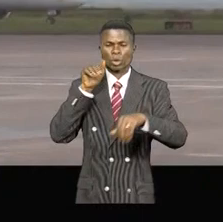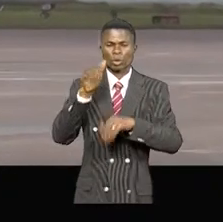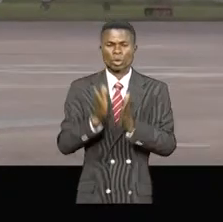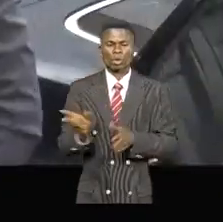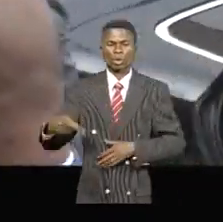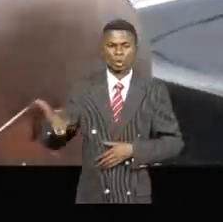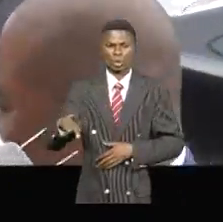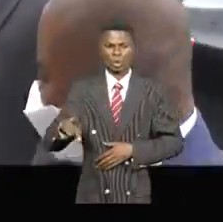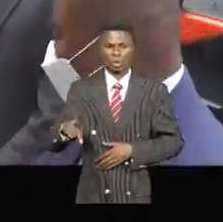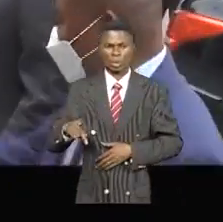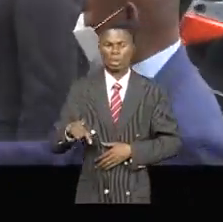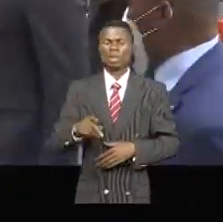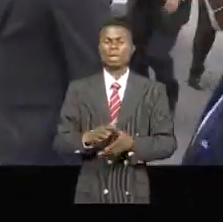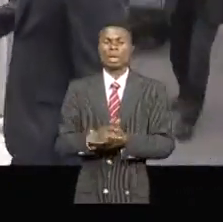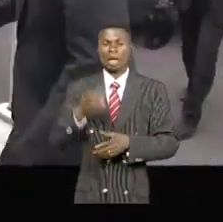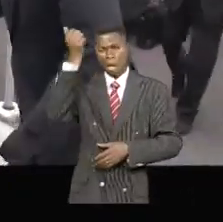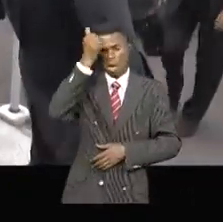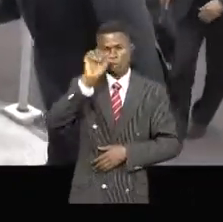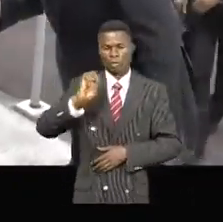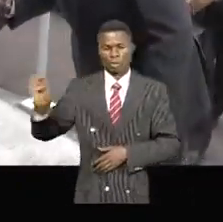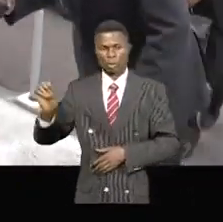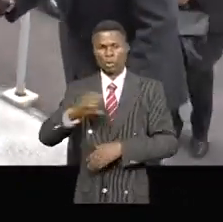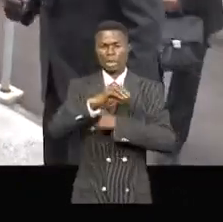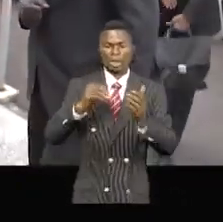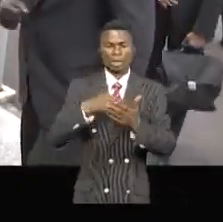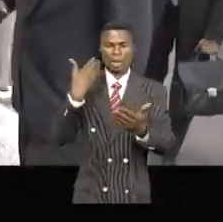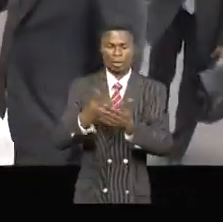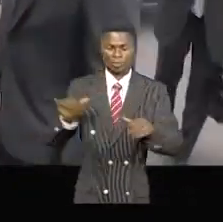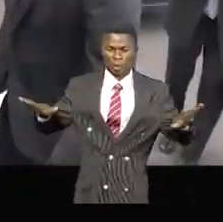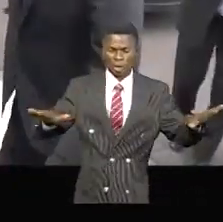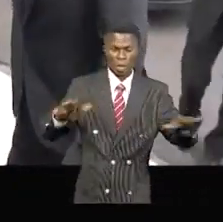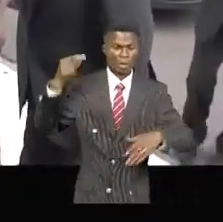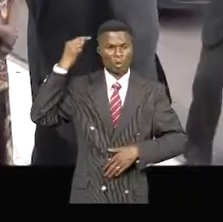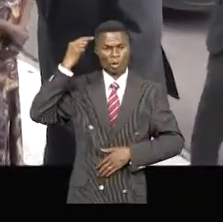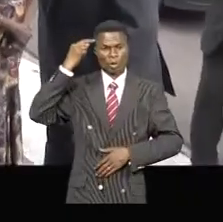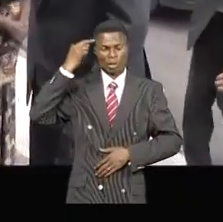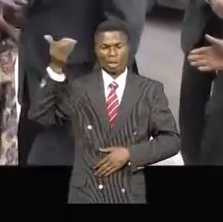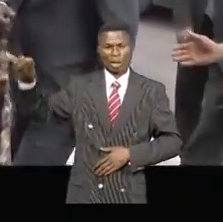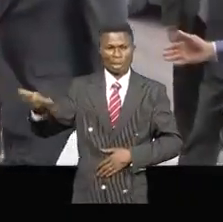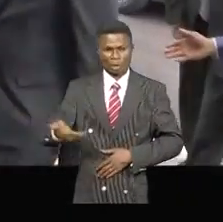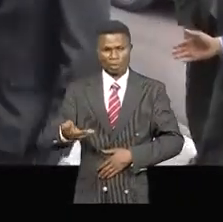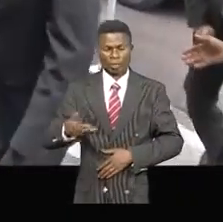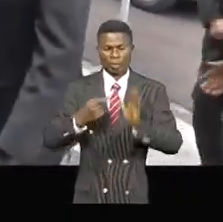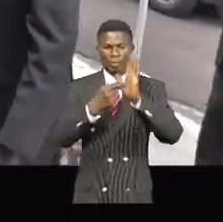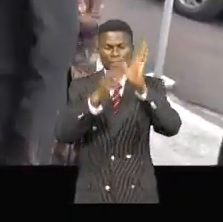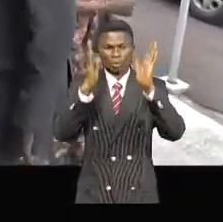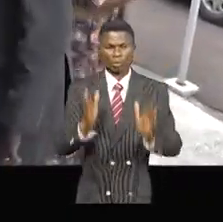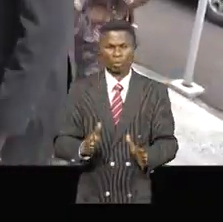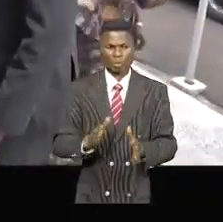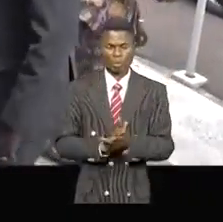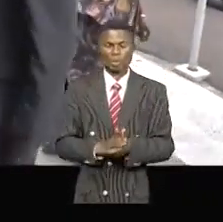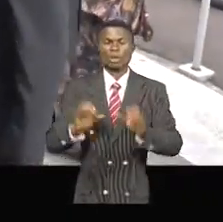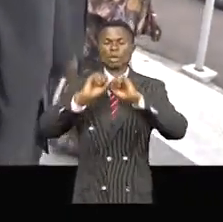de l'ONUDI pour l'Afrique de l'Ouest et centrale, à son arrivée à l'aéroport d'Ndjili. Il a été accueilli par le représentant de l'ONUDI